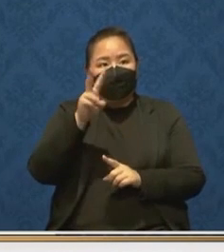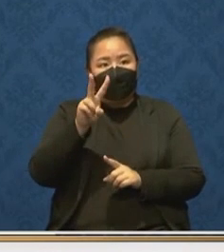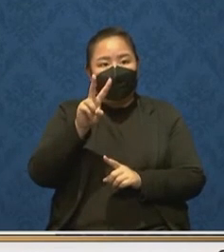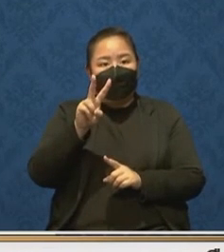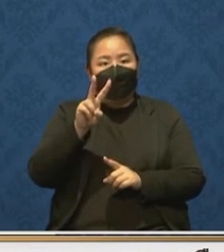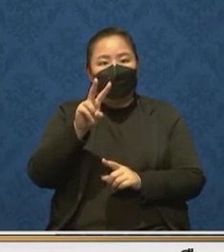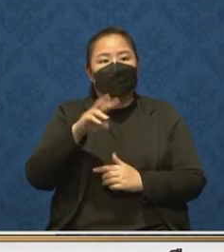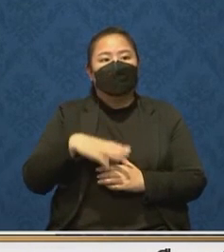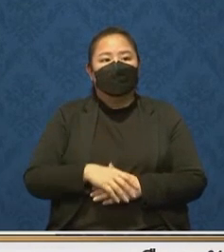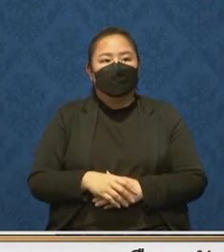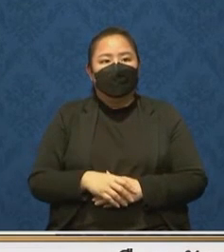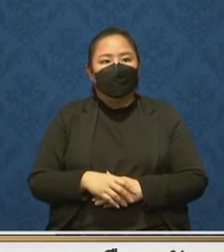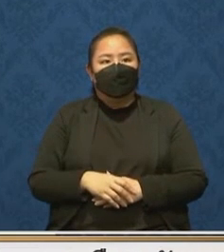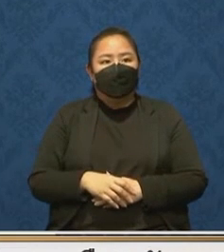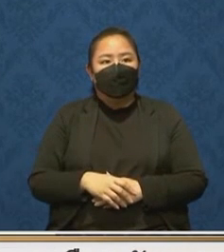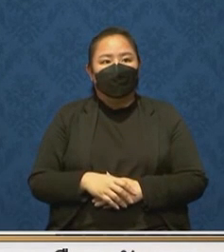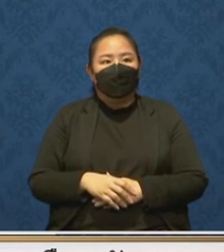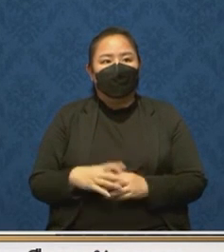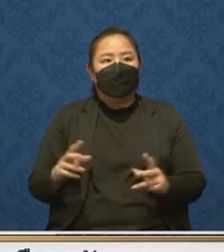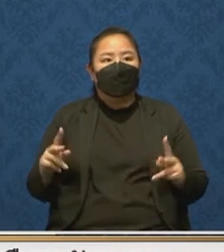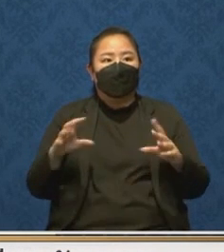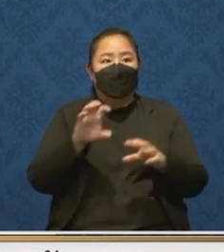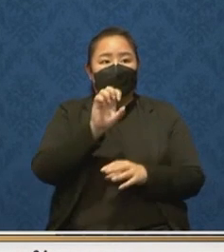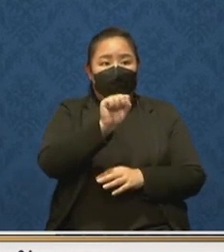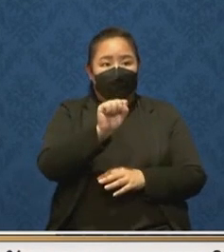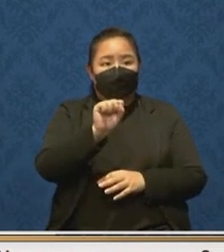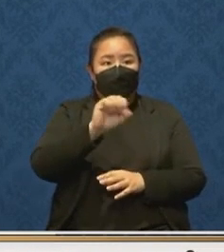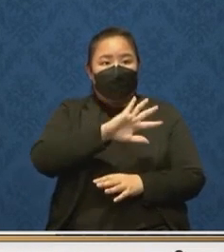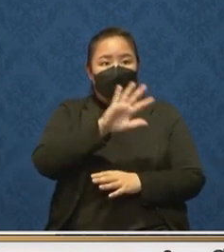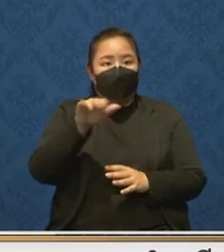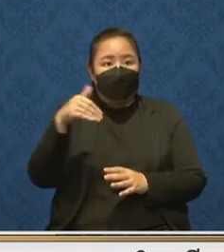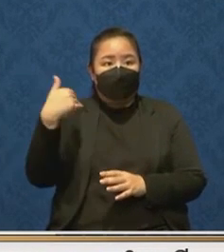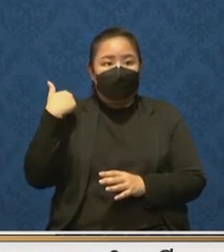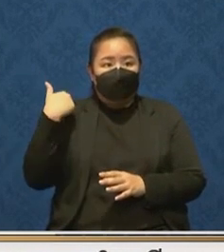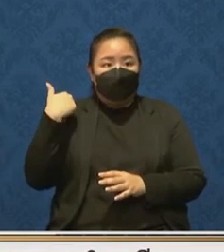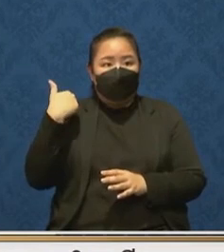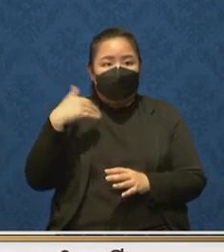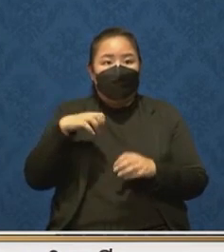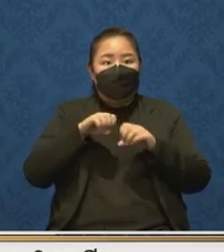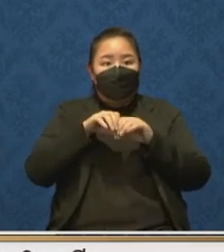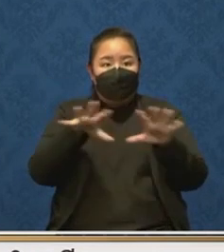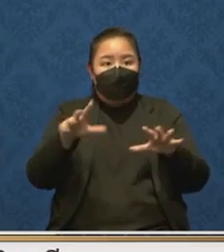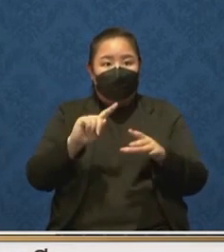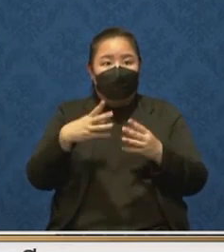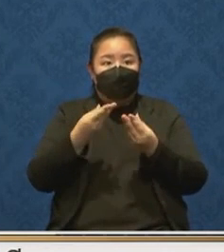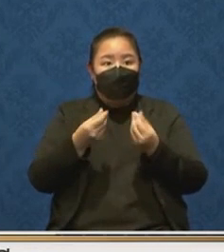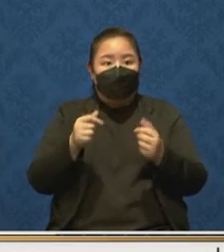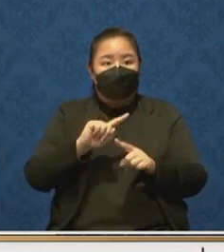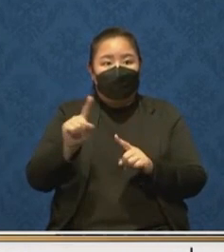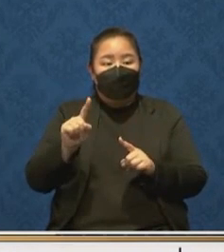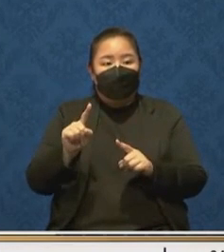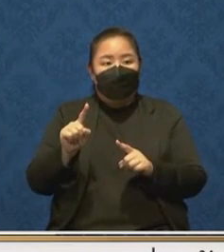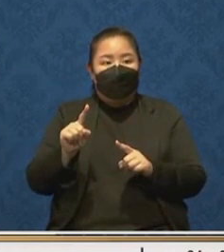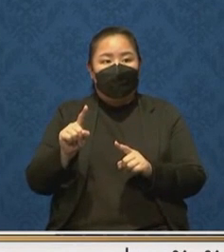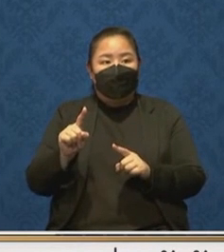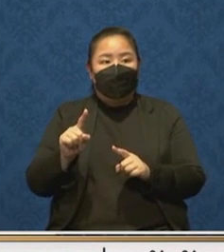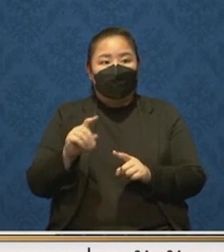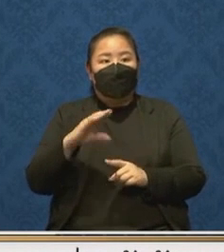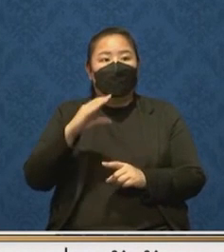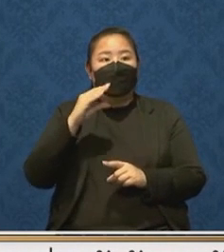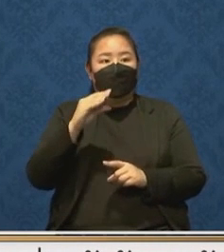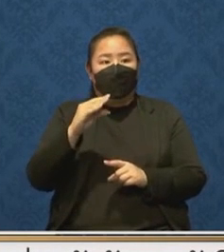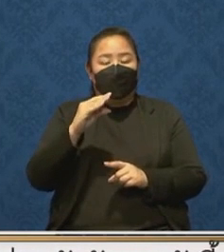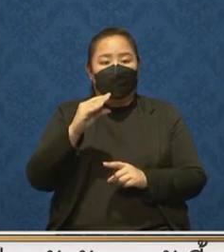ไม่กี่วันสำนังานความมนคงด้านสุขภาพแ่งสหรฐอนาจักษเผยแร่ข้มูลว่าประสิทธิผลต่อโอมิครน